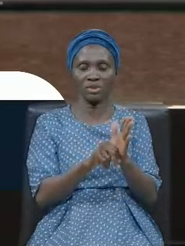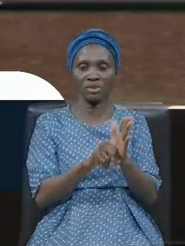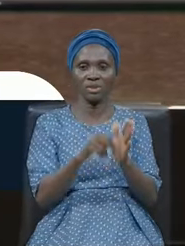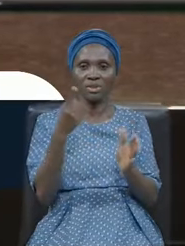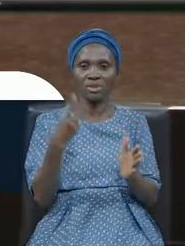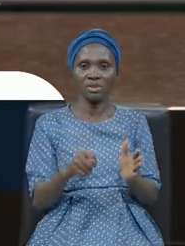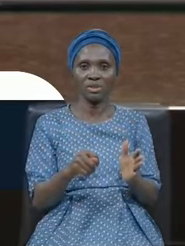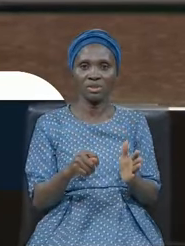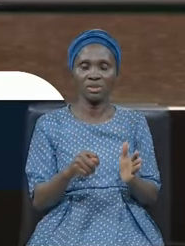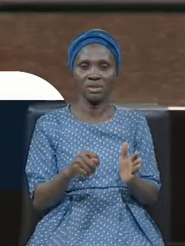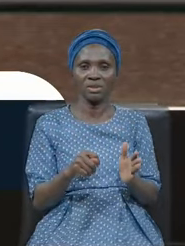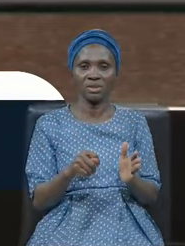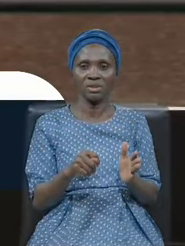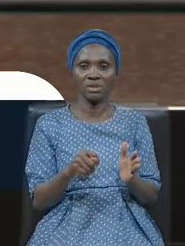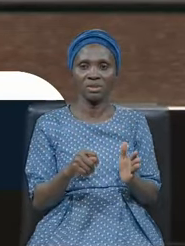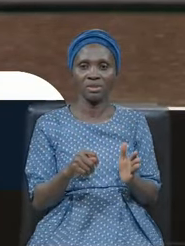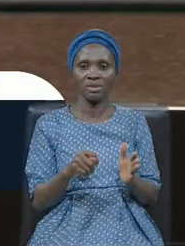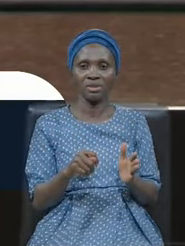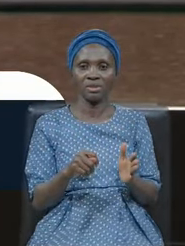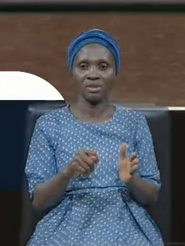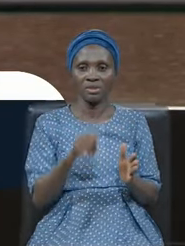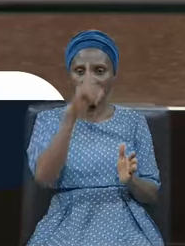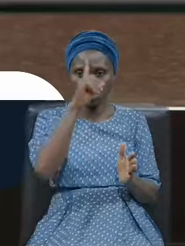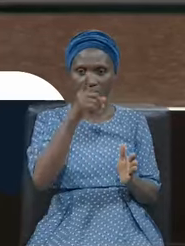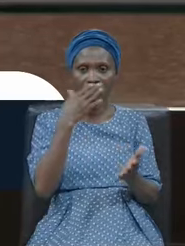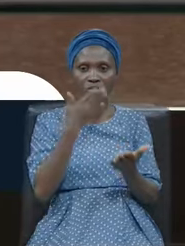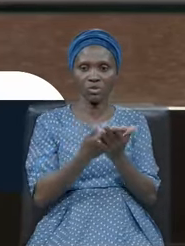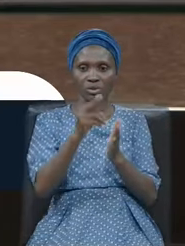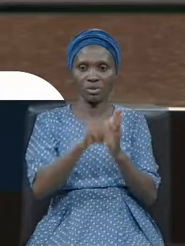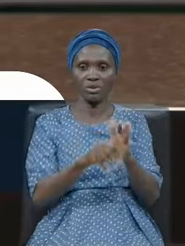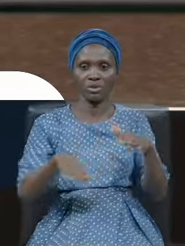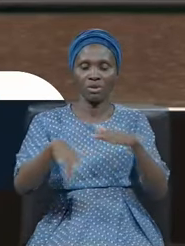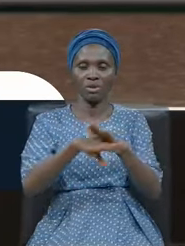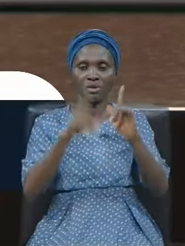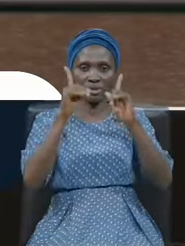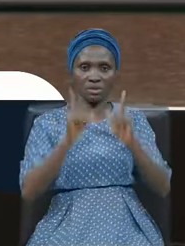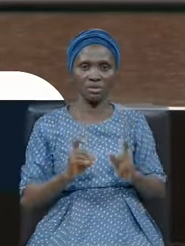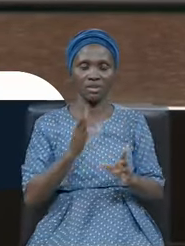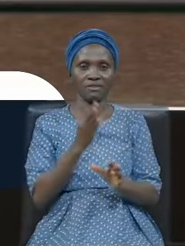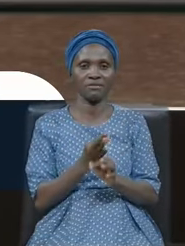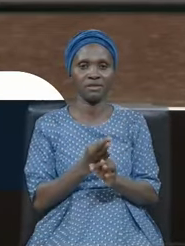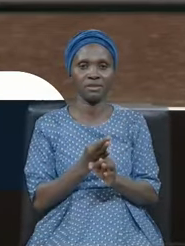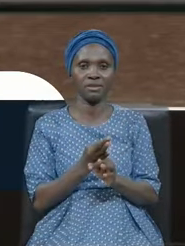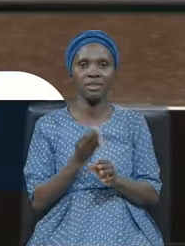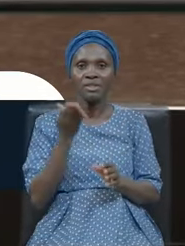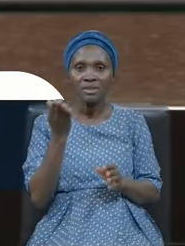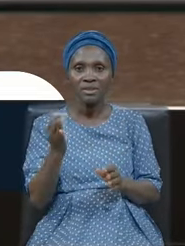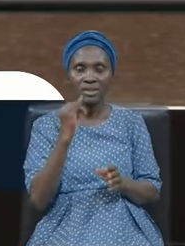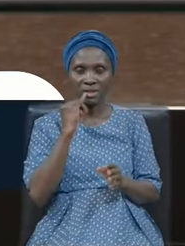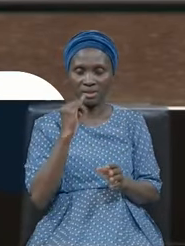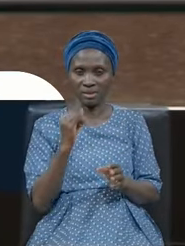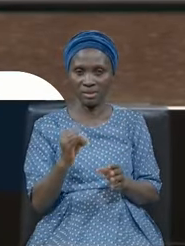éprouvé la bonté transcendante il a la bonté au